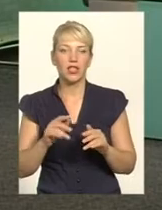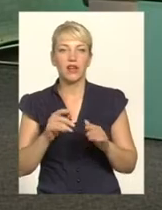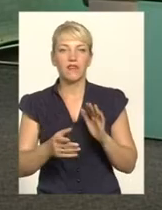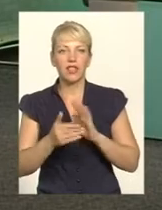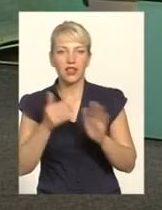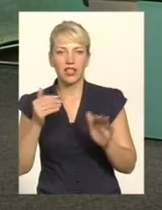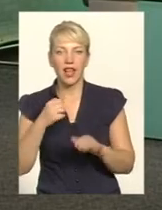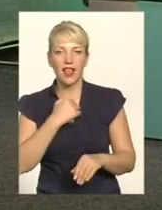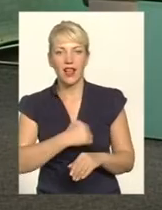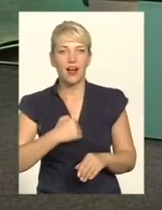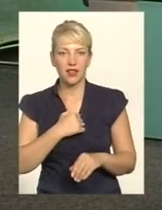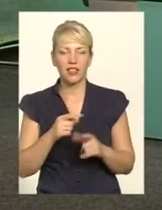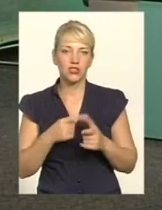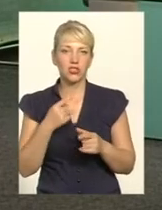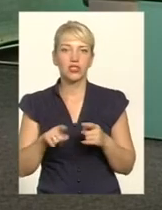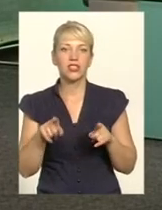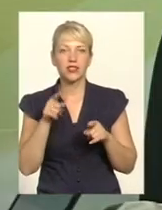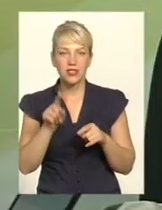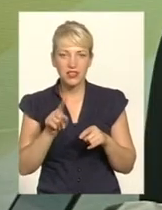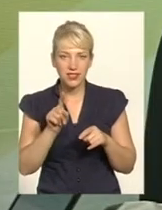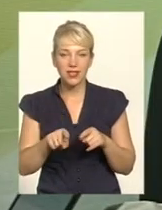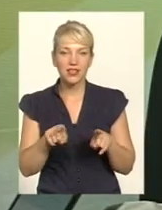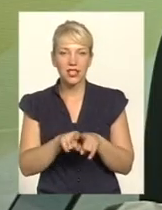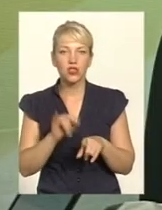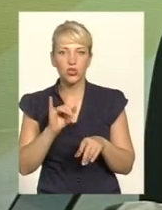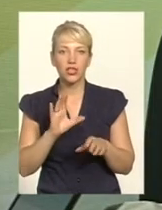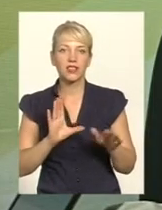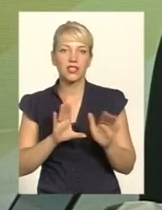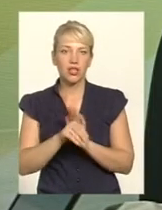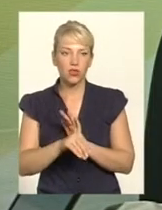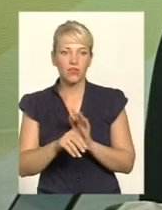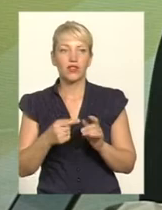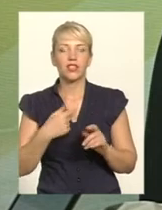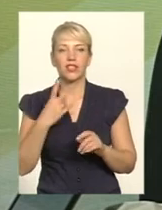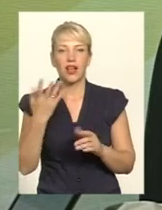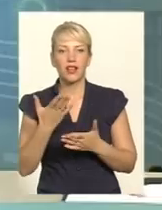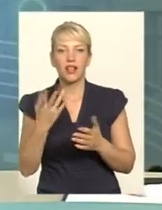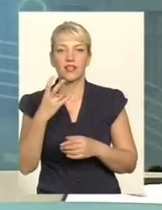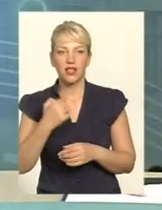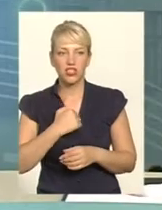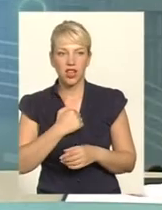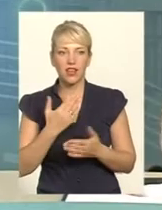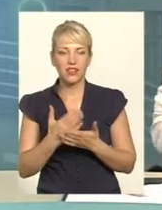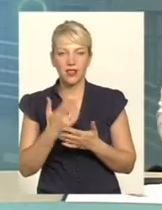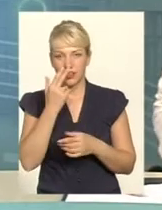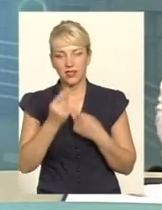теж одна зі складових, яка, на жаль, є традиційною для таких